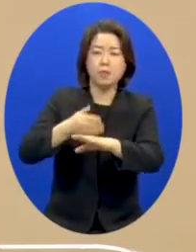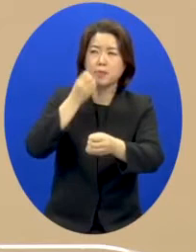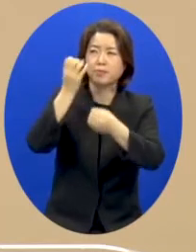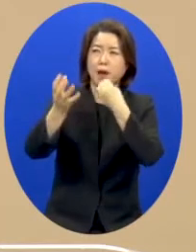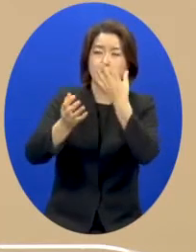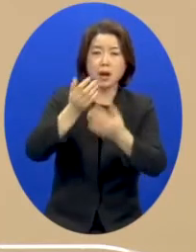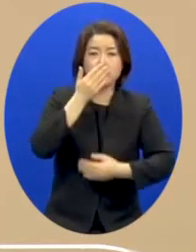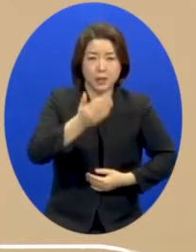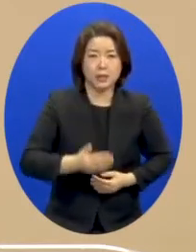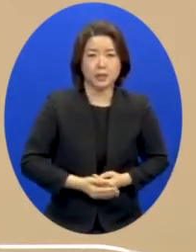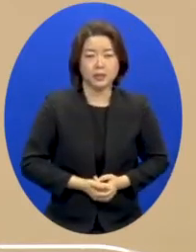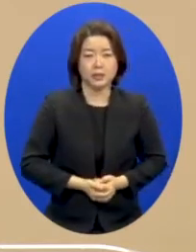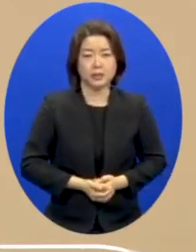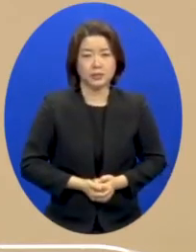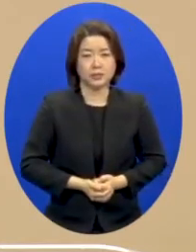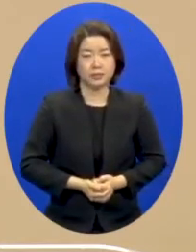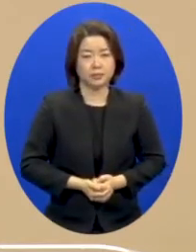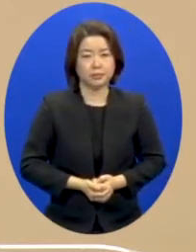겁니다.